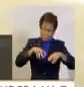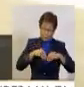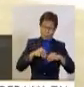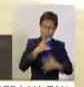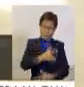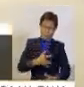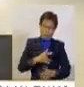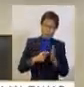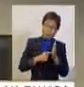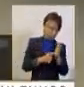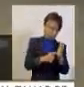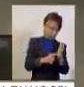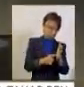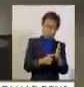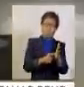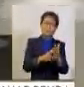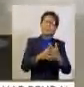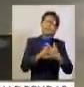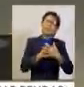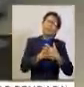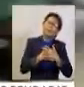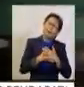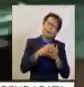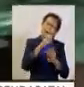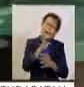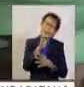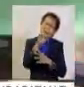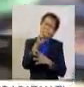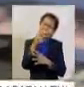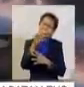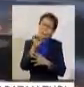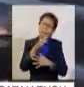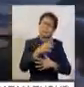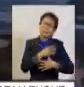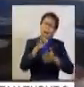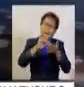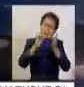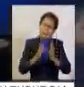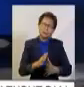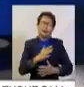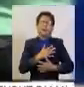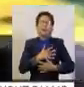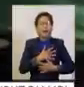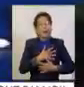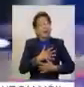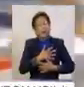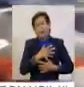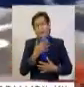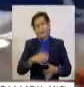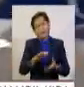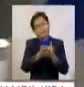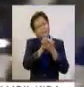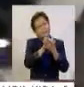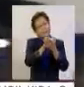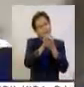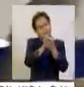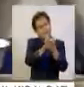ditunjukkan bukan setakat menyentuh hati Eugene, tetapi juga netizen. Cabas adik-adik kita.